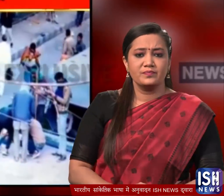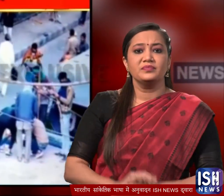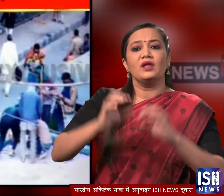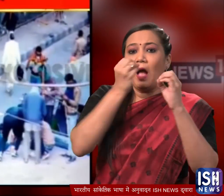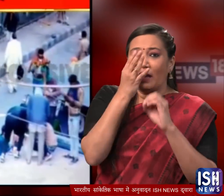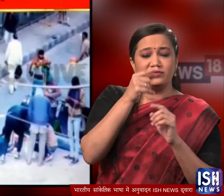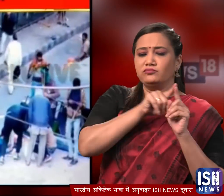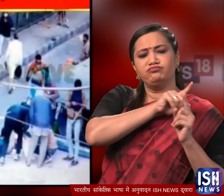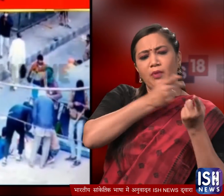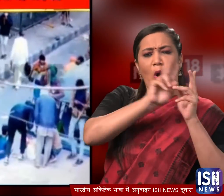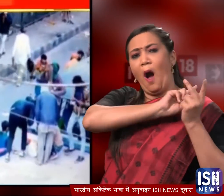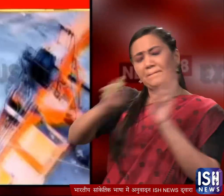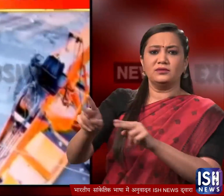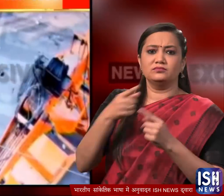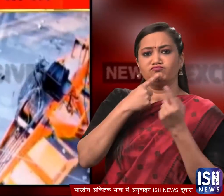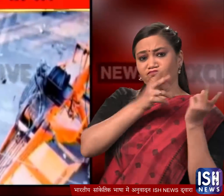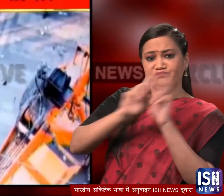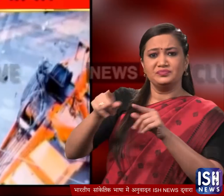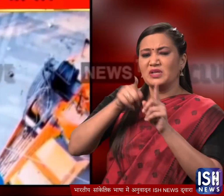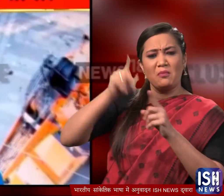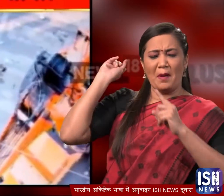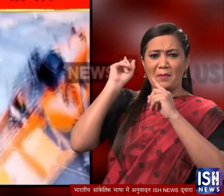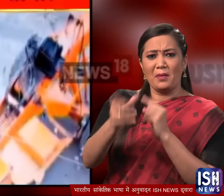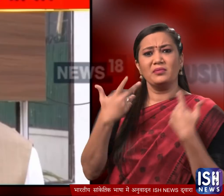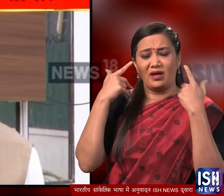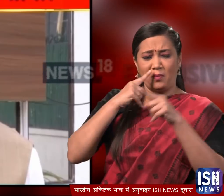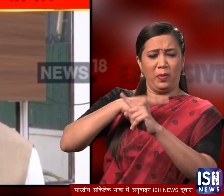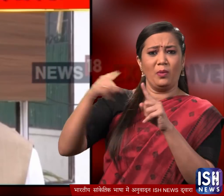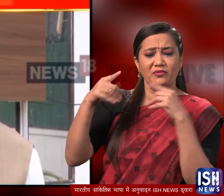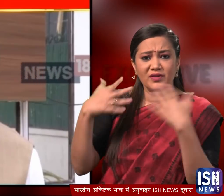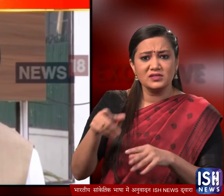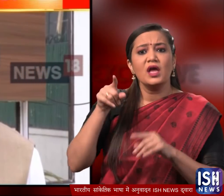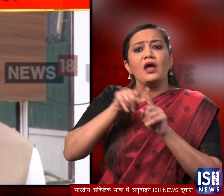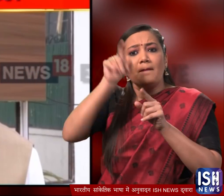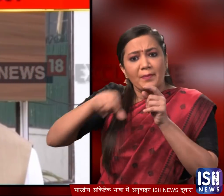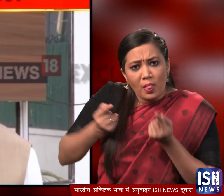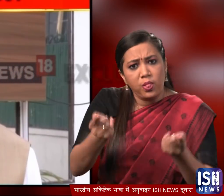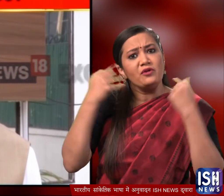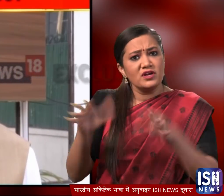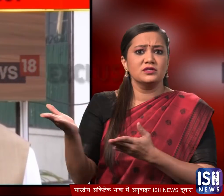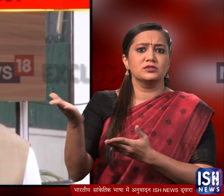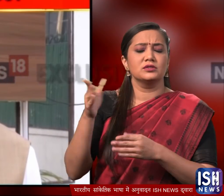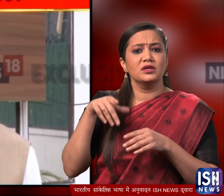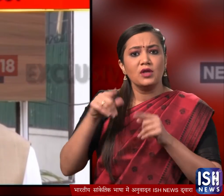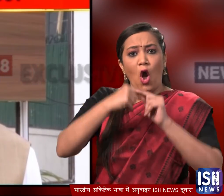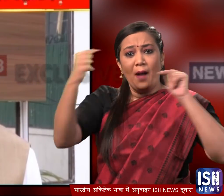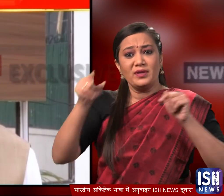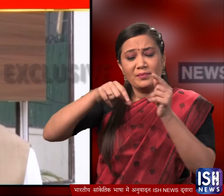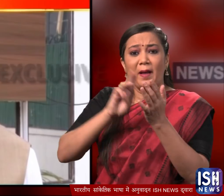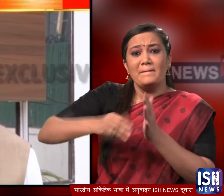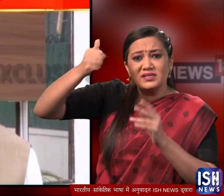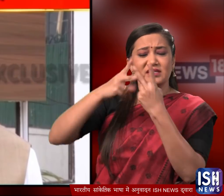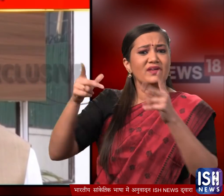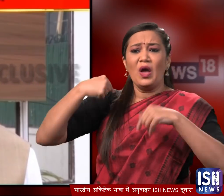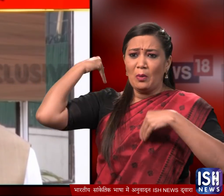बाद बीजेपी ने विपक्ष पर जोरदार पलटवार किया और उसे खरी खरी सुना दी। अपोजिशन का भड़काना भी जिम्मेदार है बहुत बड़ा। अपोजिशन